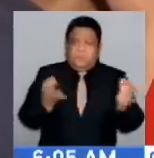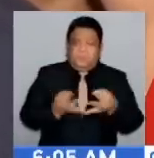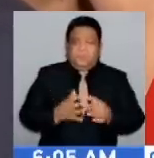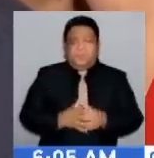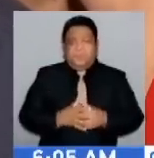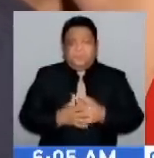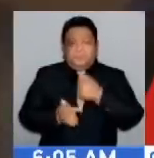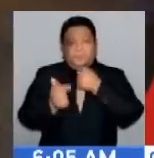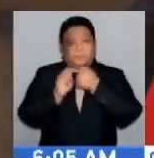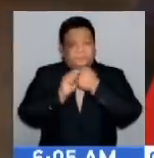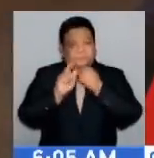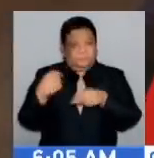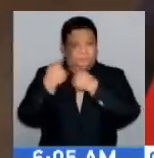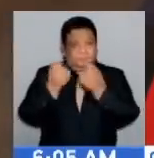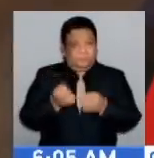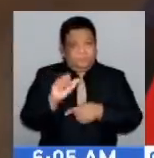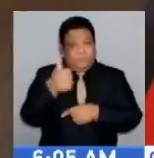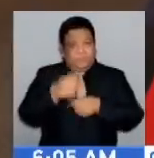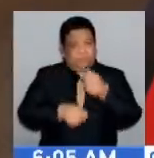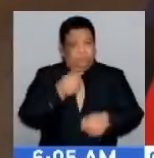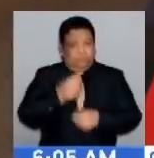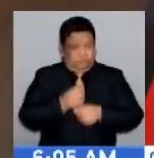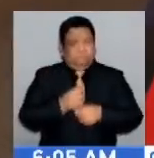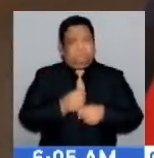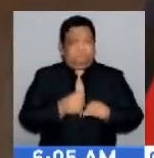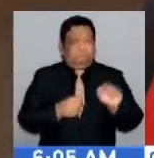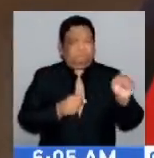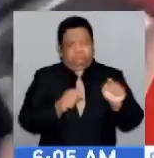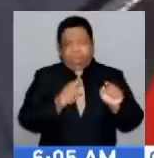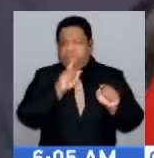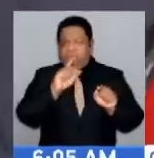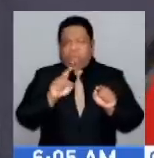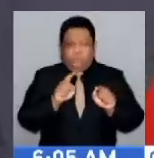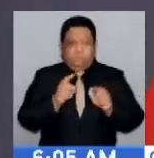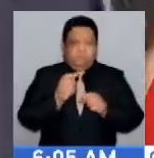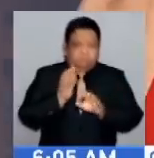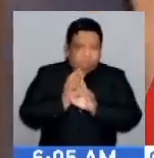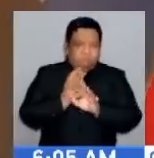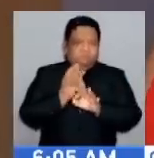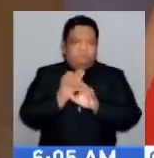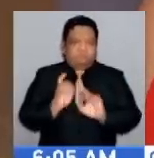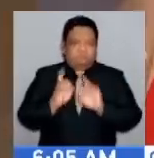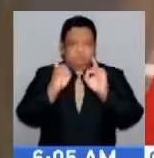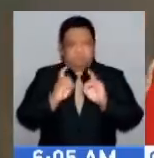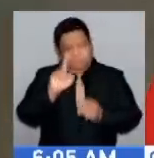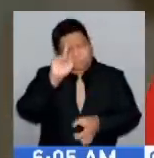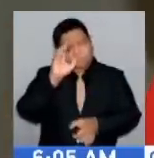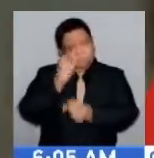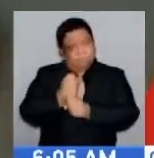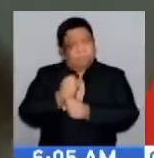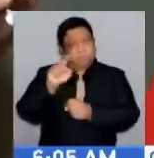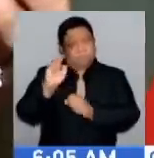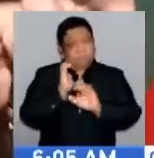deboto ng Nazareno si Nico. Naniniwala siyang malalampasan nila ang lahat ng pagsubo. Hawak ang pananampalataya sa poon.